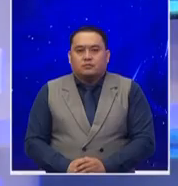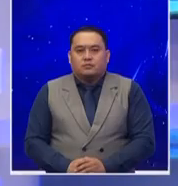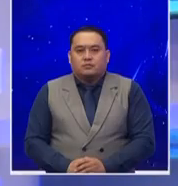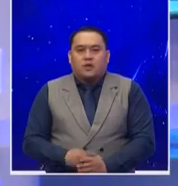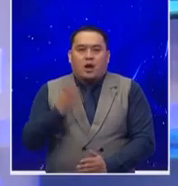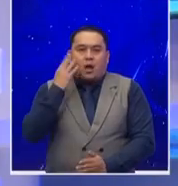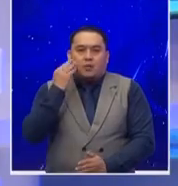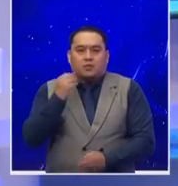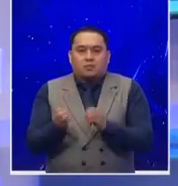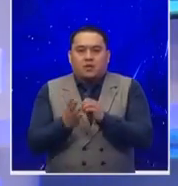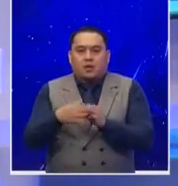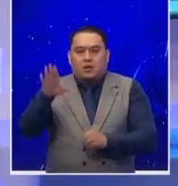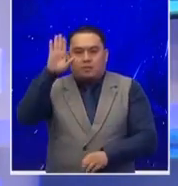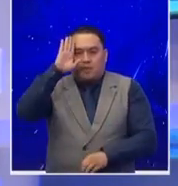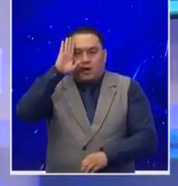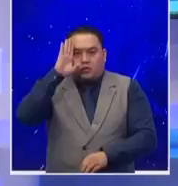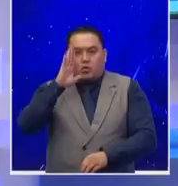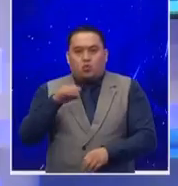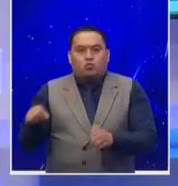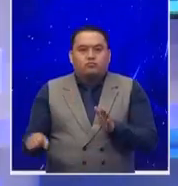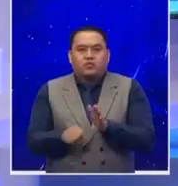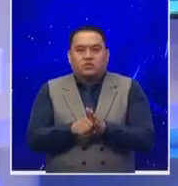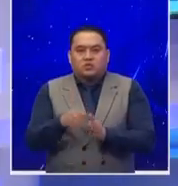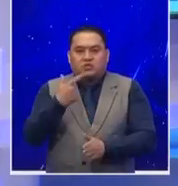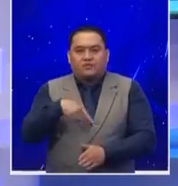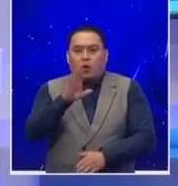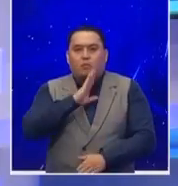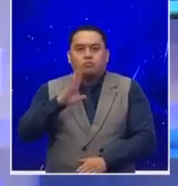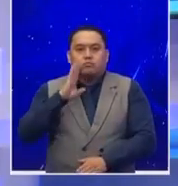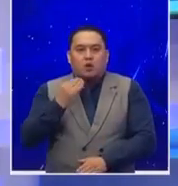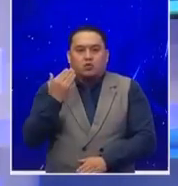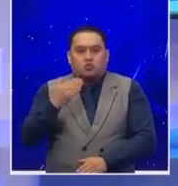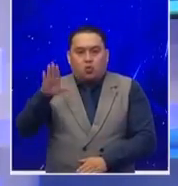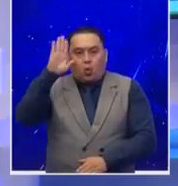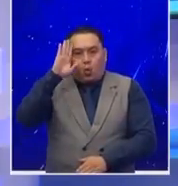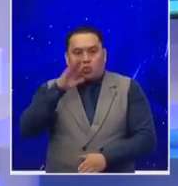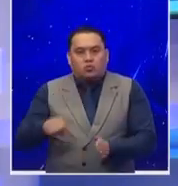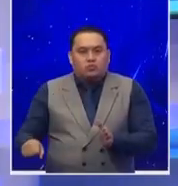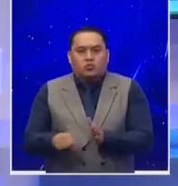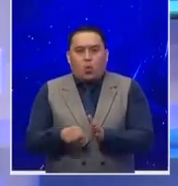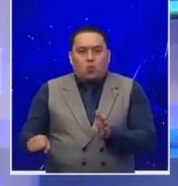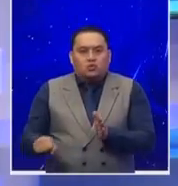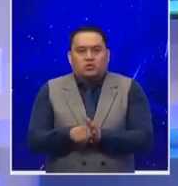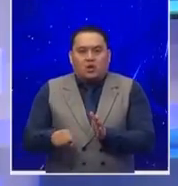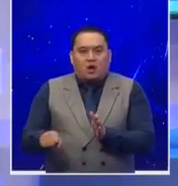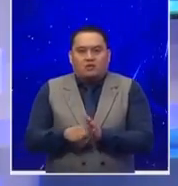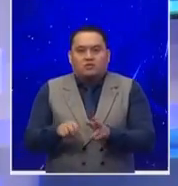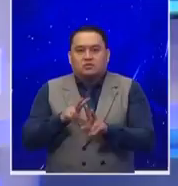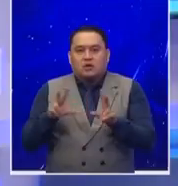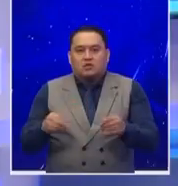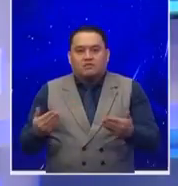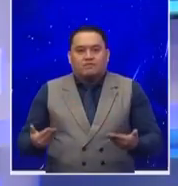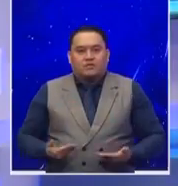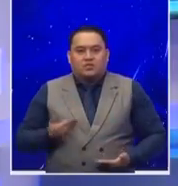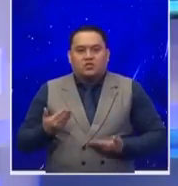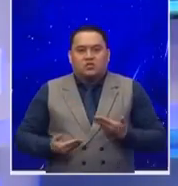В Алматы 15-летнего подростка подозревают в убийстве собственной матери. Школьник нанес ей множество ножевых ранений. Шансов выжить